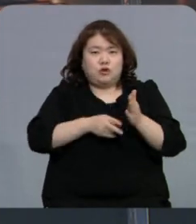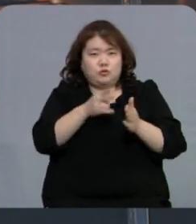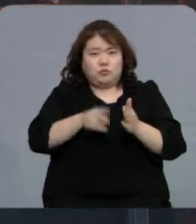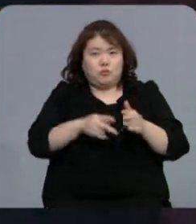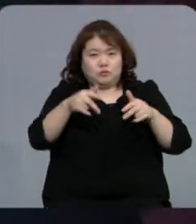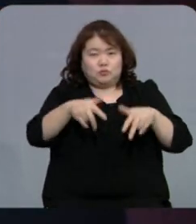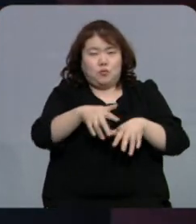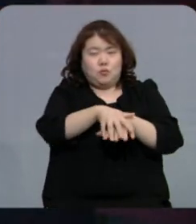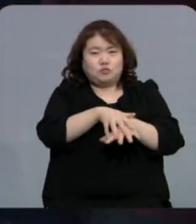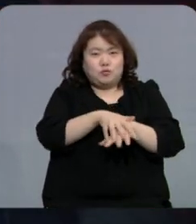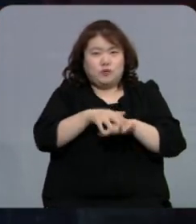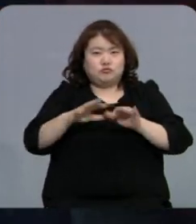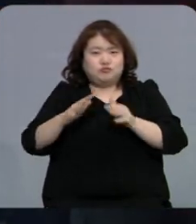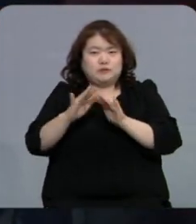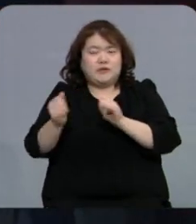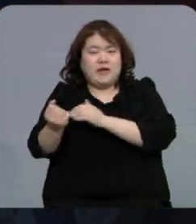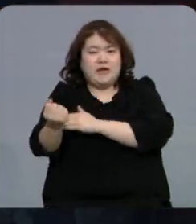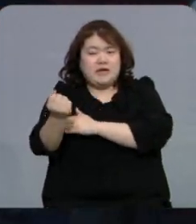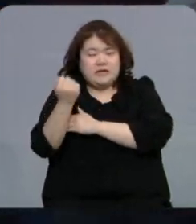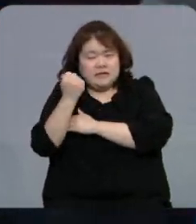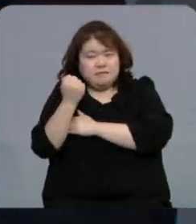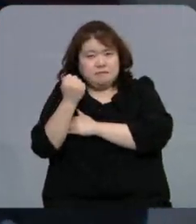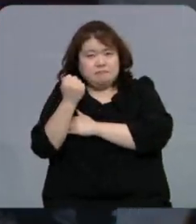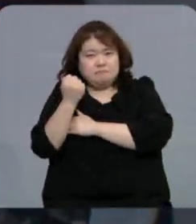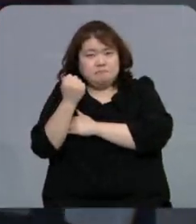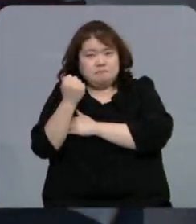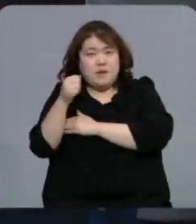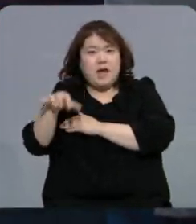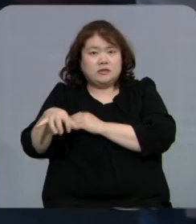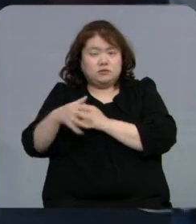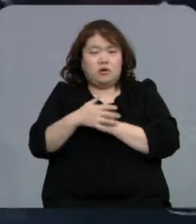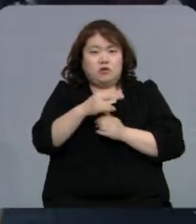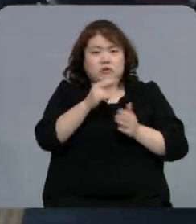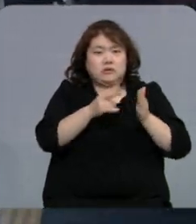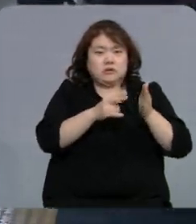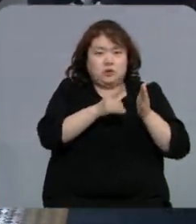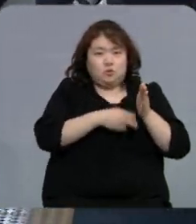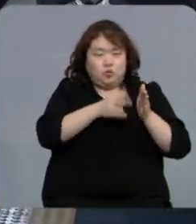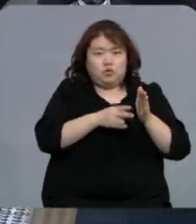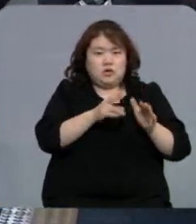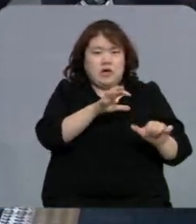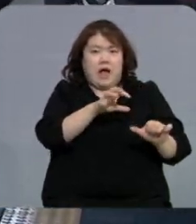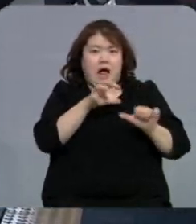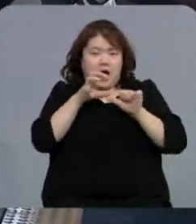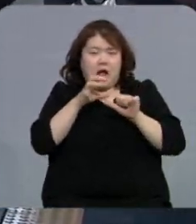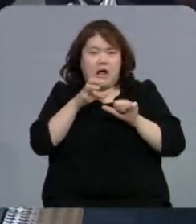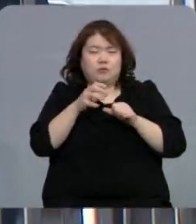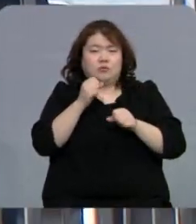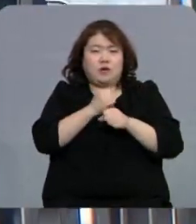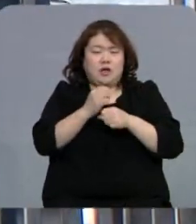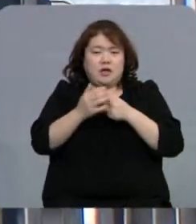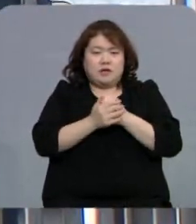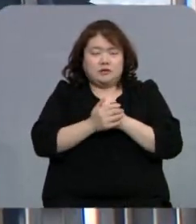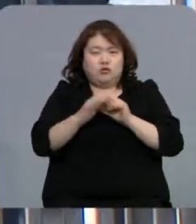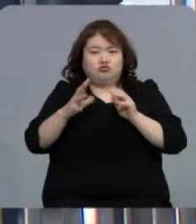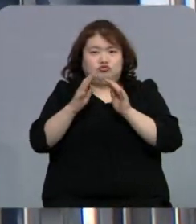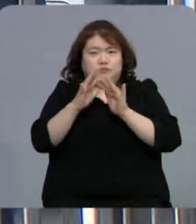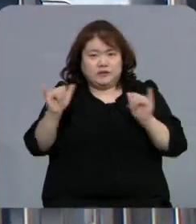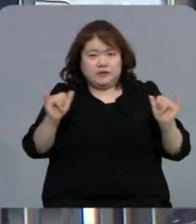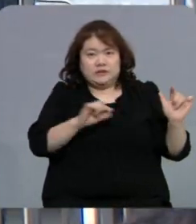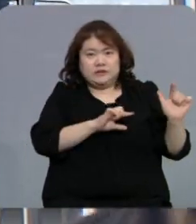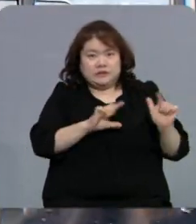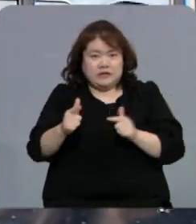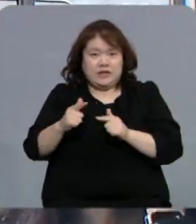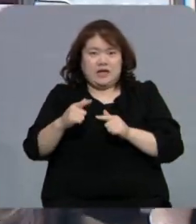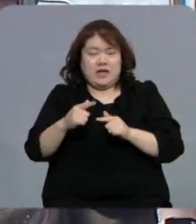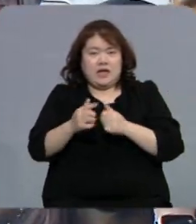전국철도노동조합은 국민의힘이 사회공공재인 철도를 선거에 악용해 공공기관의 중립성을 훼손하고 국민에게 불편을 주고